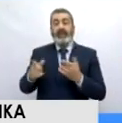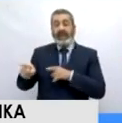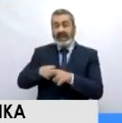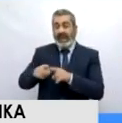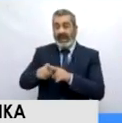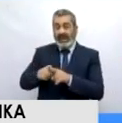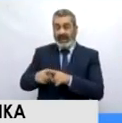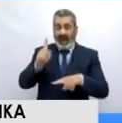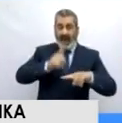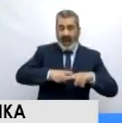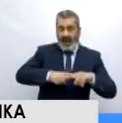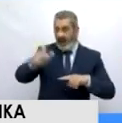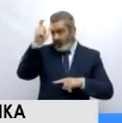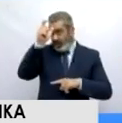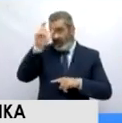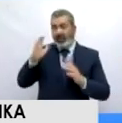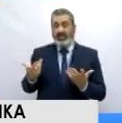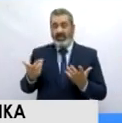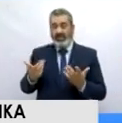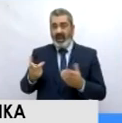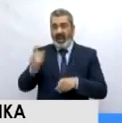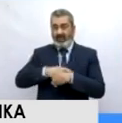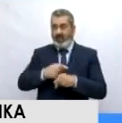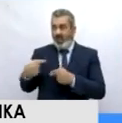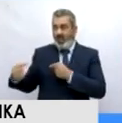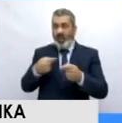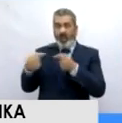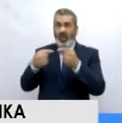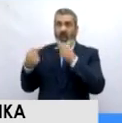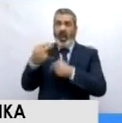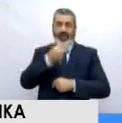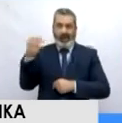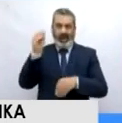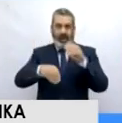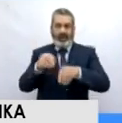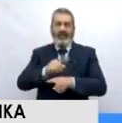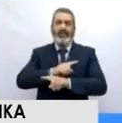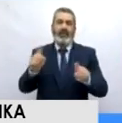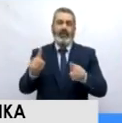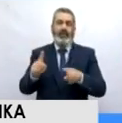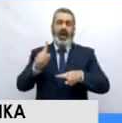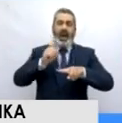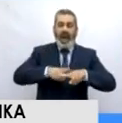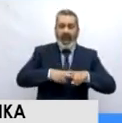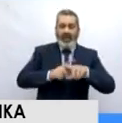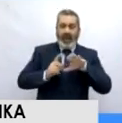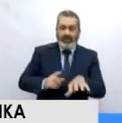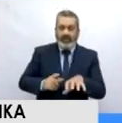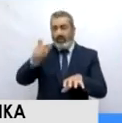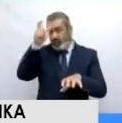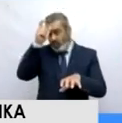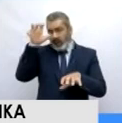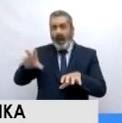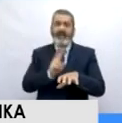πρέπει να έχουν θέση στην ένταση της προεκλογικής μάχης. Πορευόμαστε και οι δύο χώρες προς εθνικές